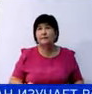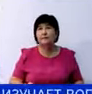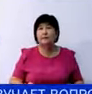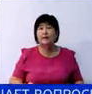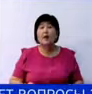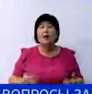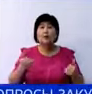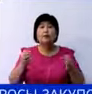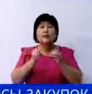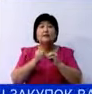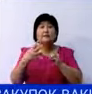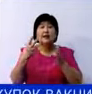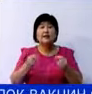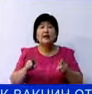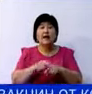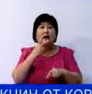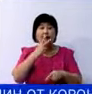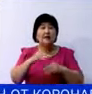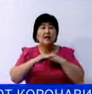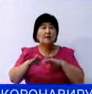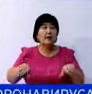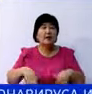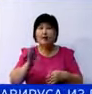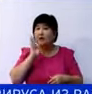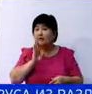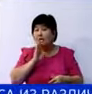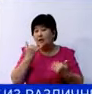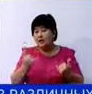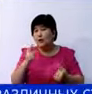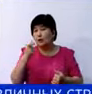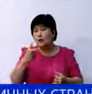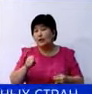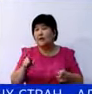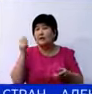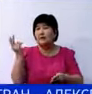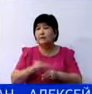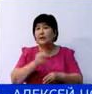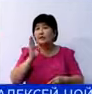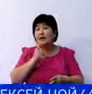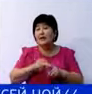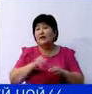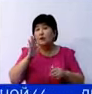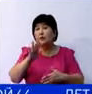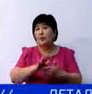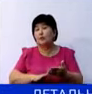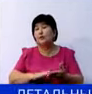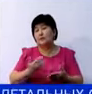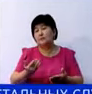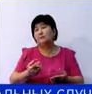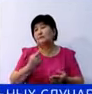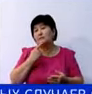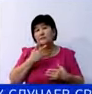балды уже 10 15 дней как вы видите на полях нет воды сейчас 100 гектар и без воды если так будет продолжаться прогноз